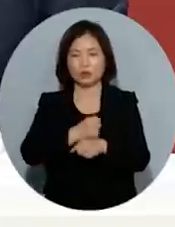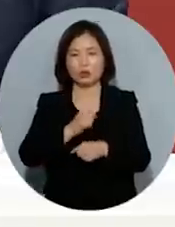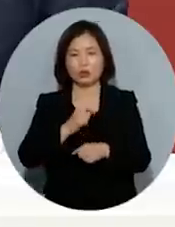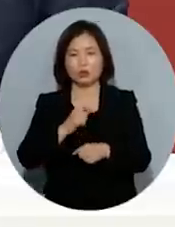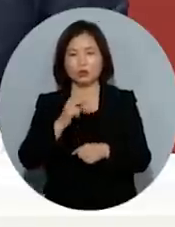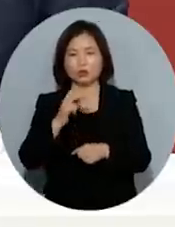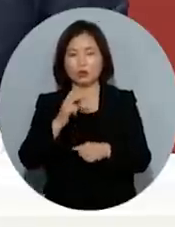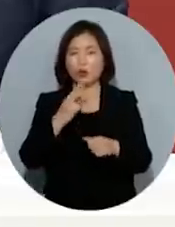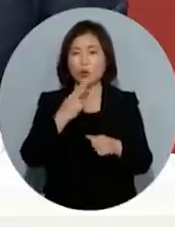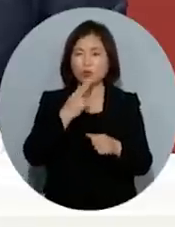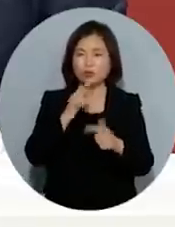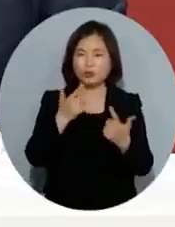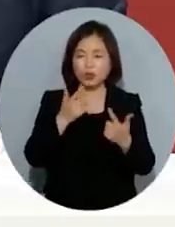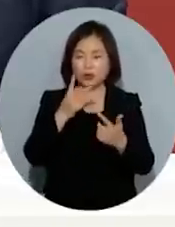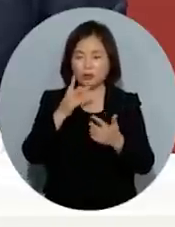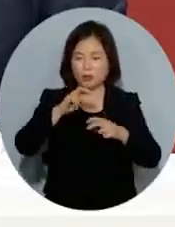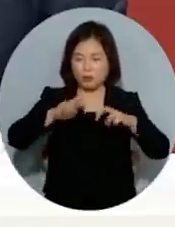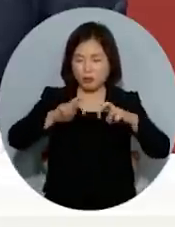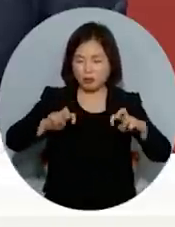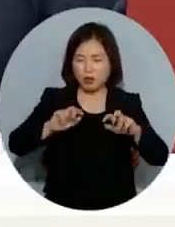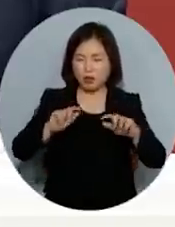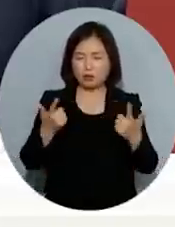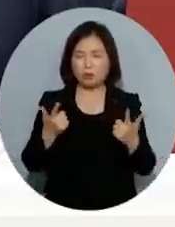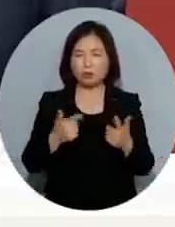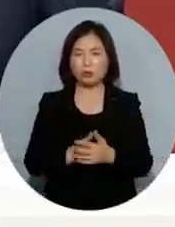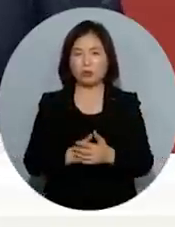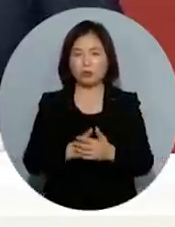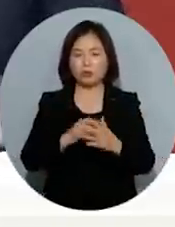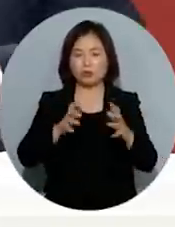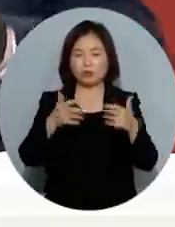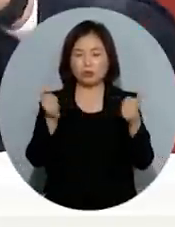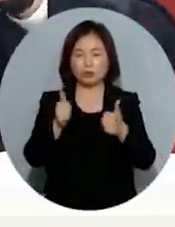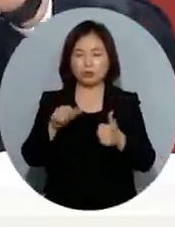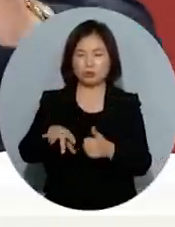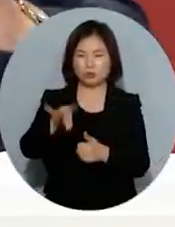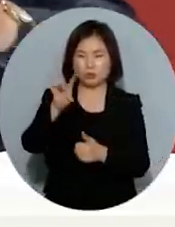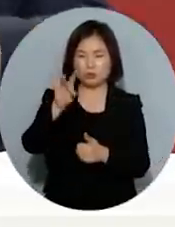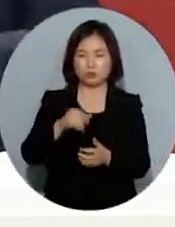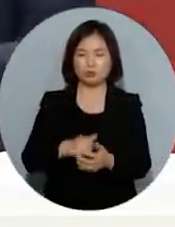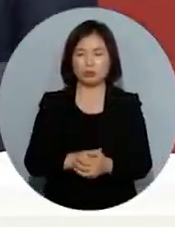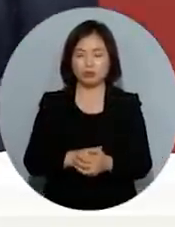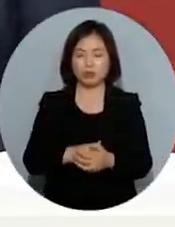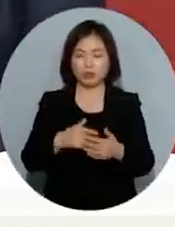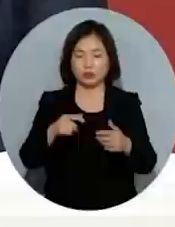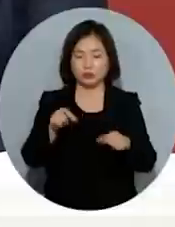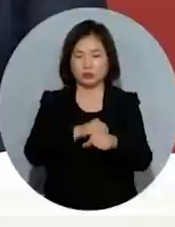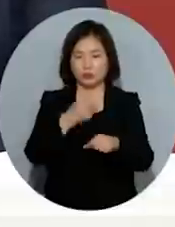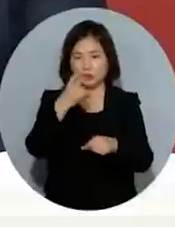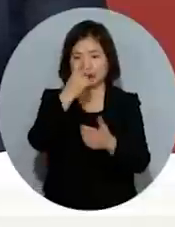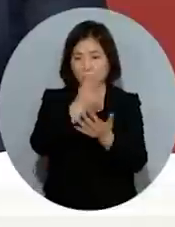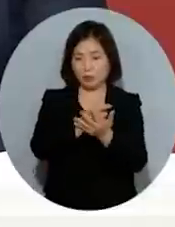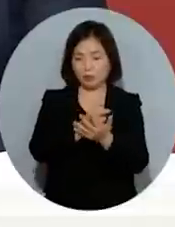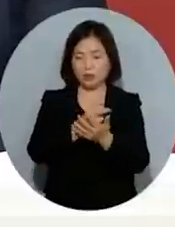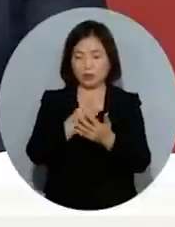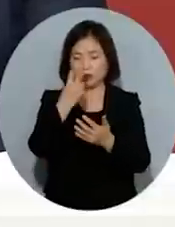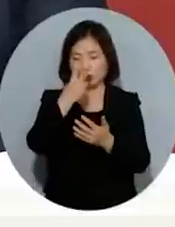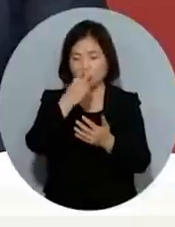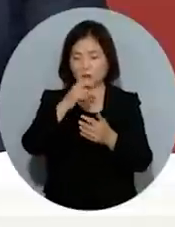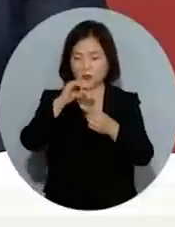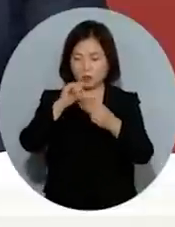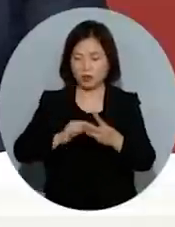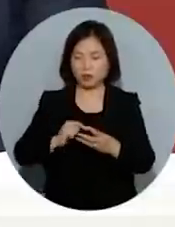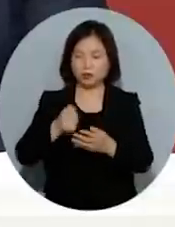중앙지검에서 없는 거를 만들어서 판 게 아니고 국회에서 먼저 그 특검법과 수사 사항도 지정해